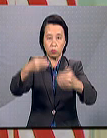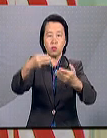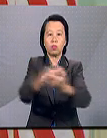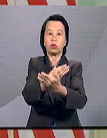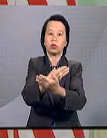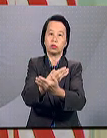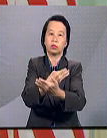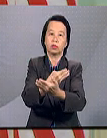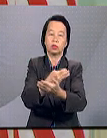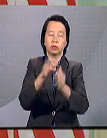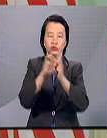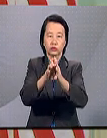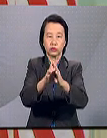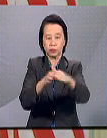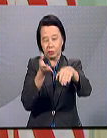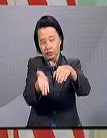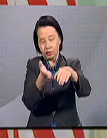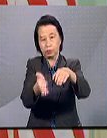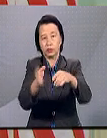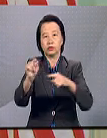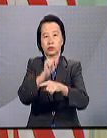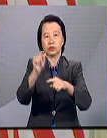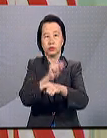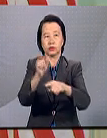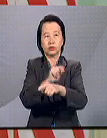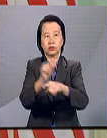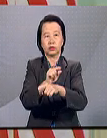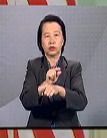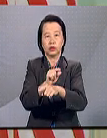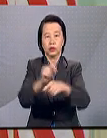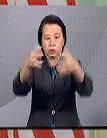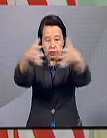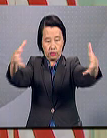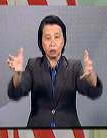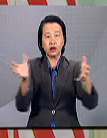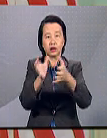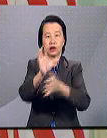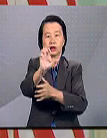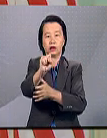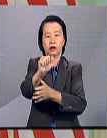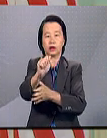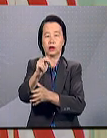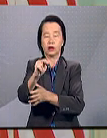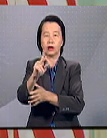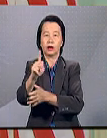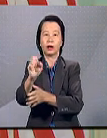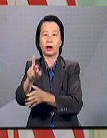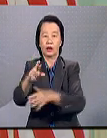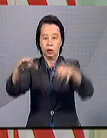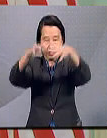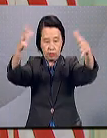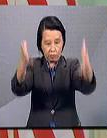seperti sembelihan, seperti menggunakan sangkar sembelihan. Jadi semua ni untuk